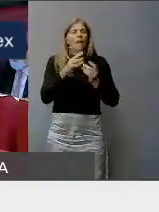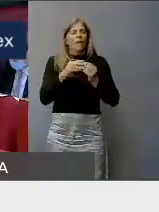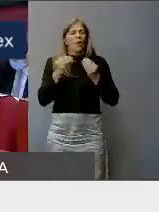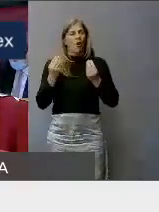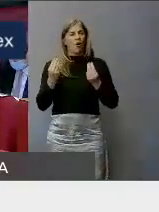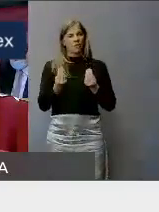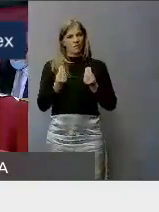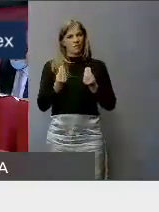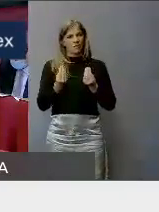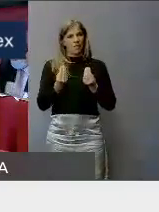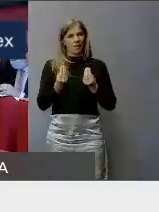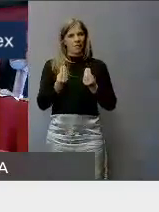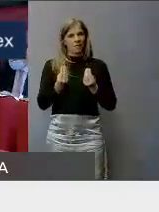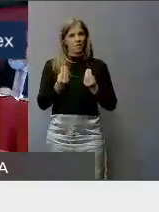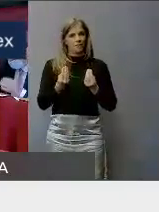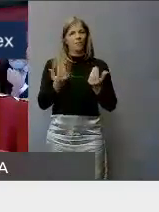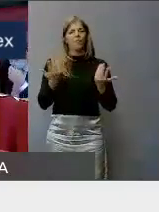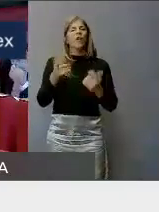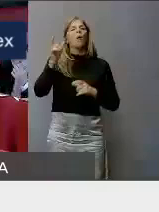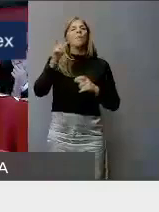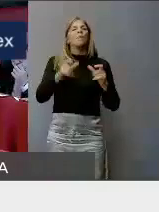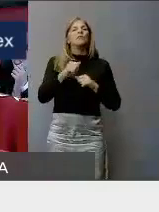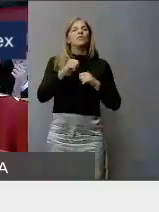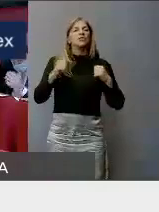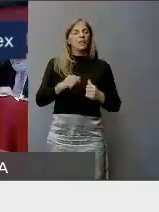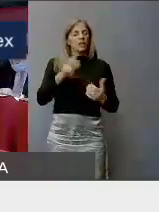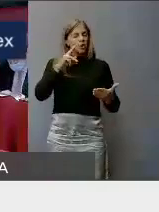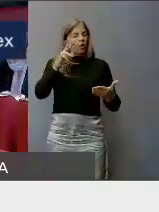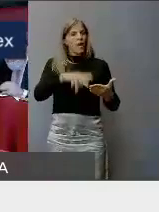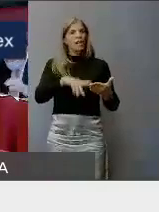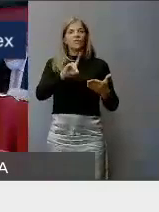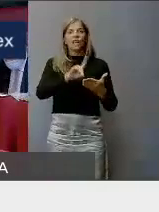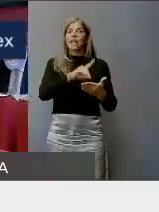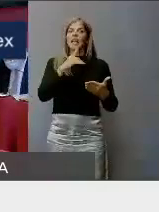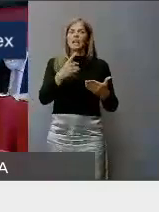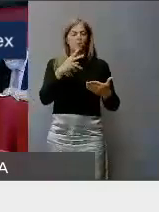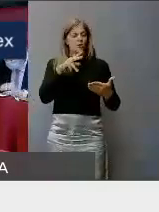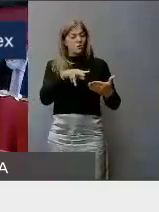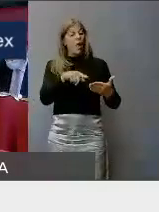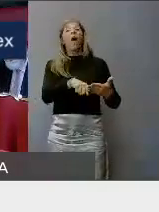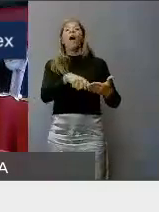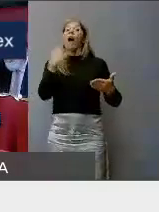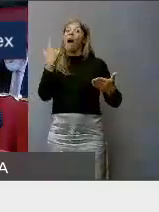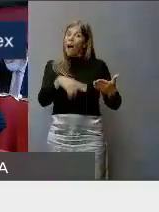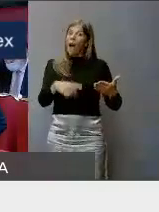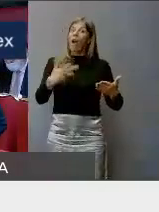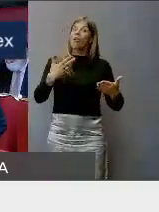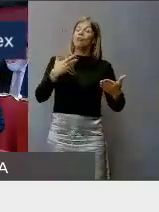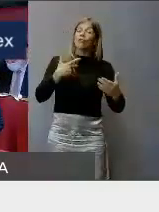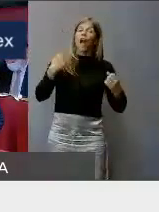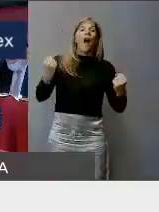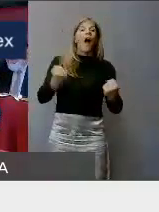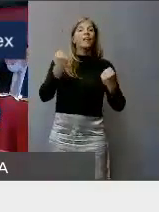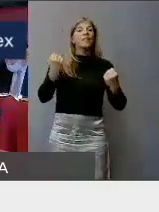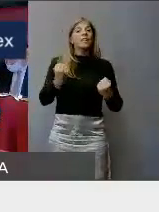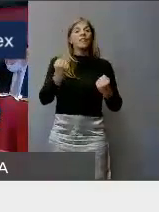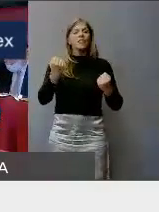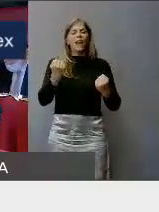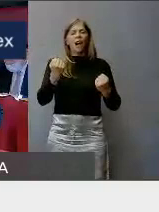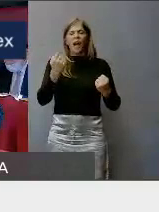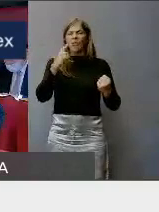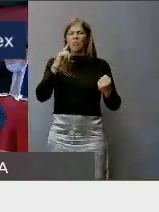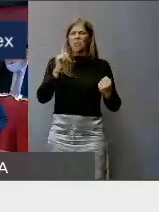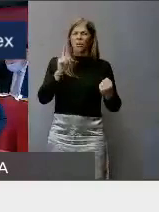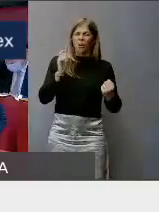anche perché io dico il cittadino che legge questa delibera dice per esempio a ci sono le attività dei giochi mi ricordo